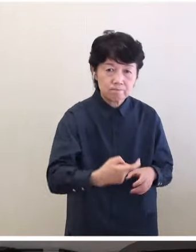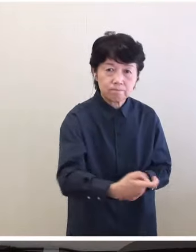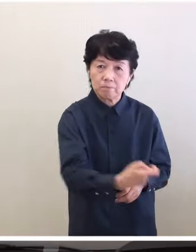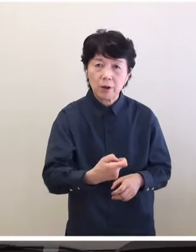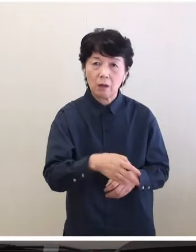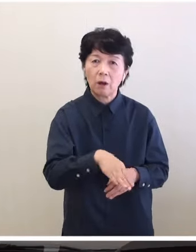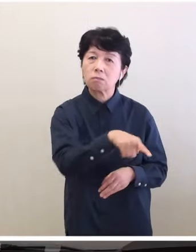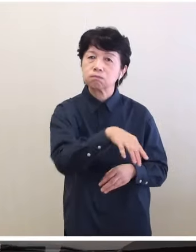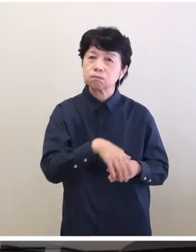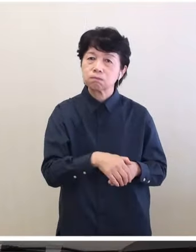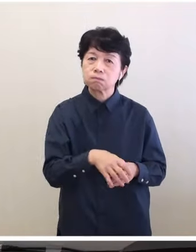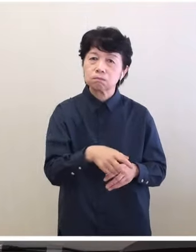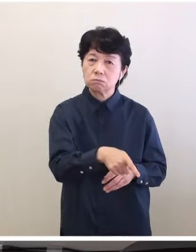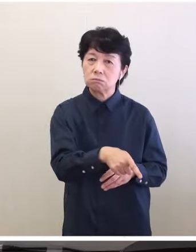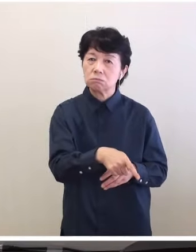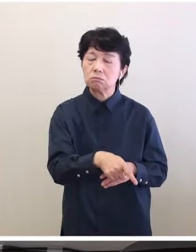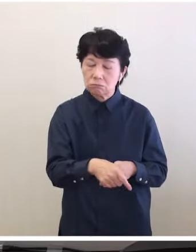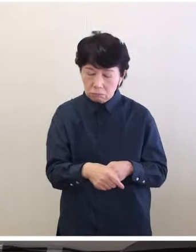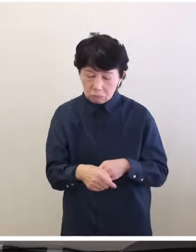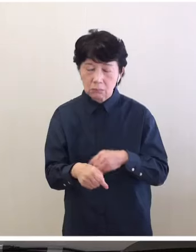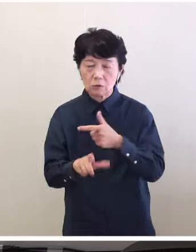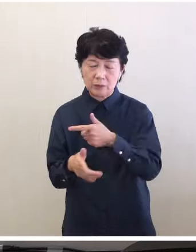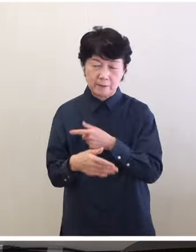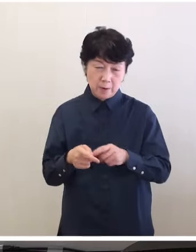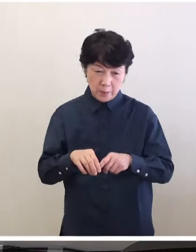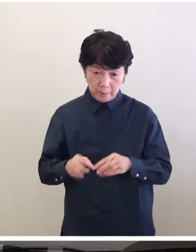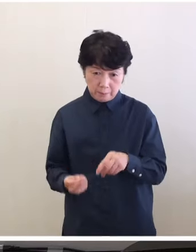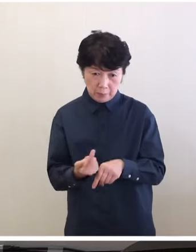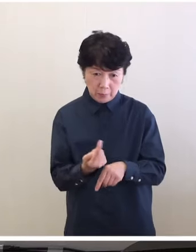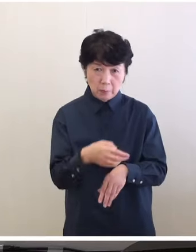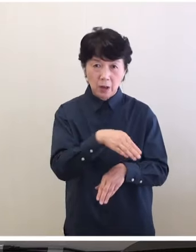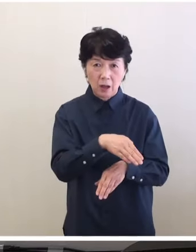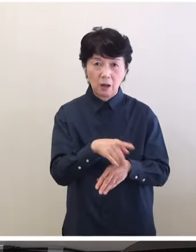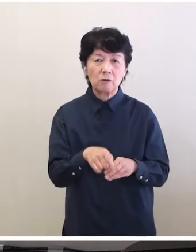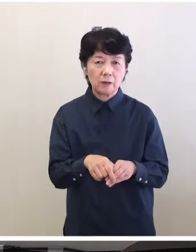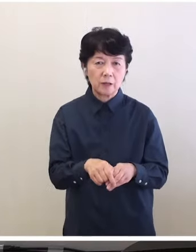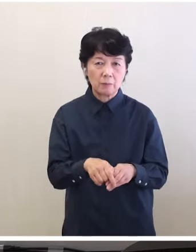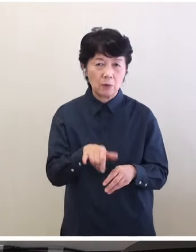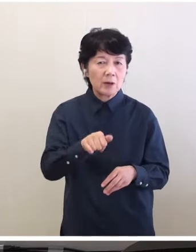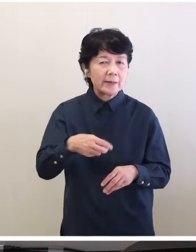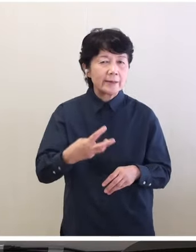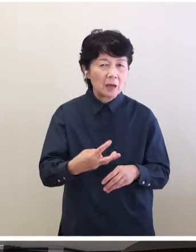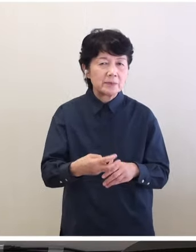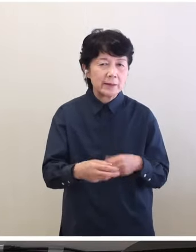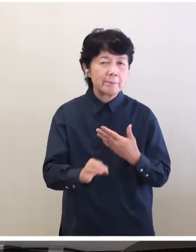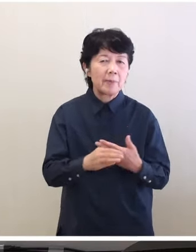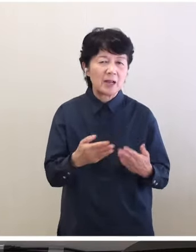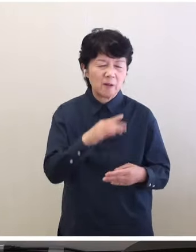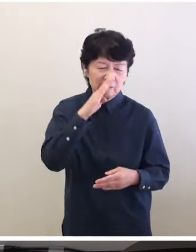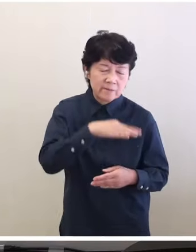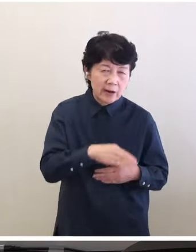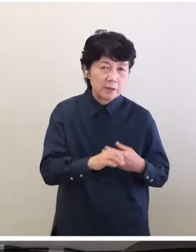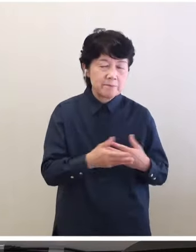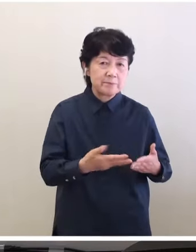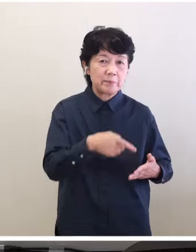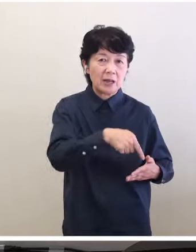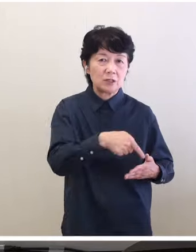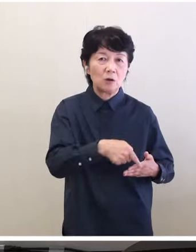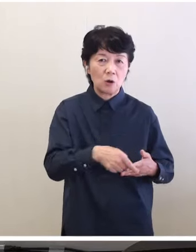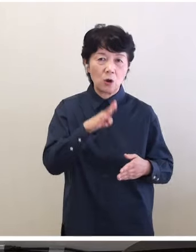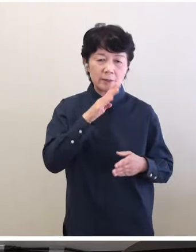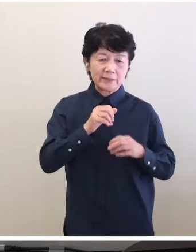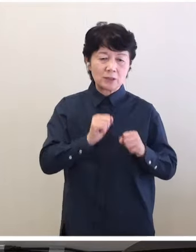これが8月以降発生をしておりまして、闇バイトの実行役が関与